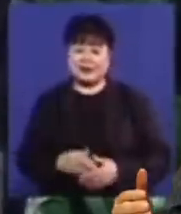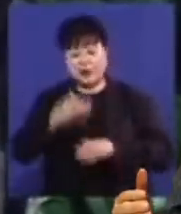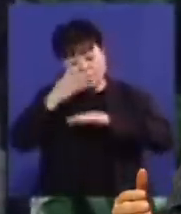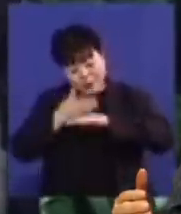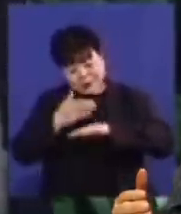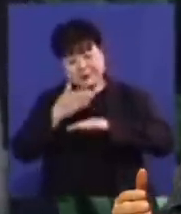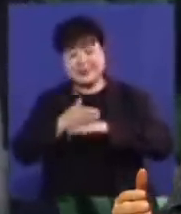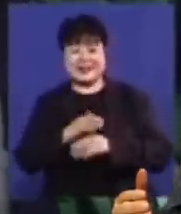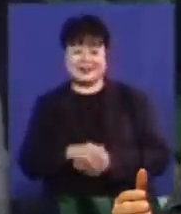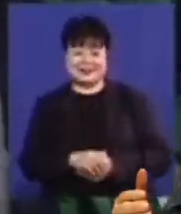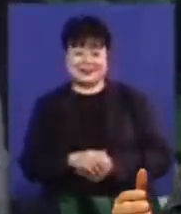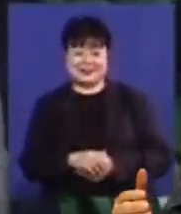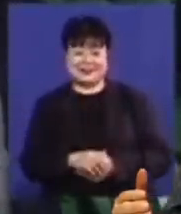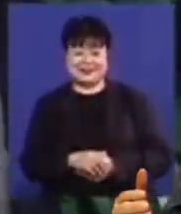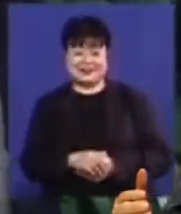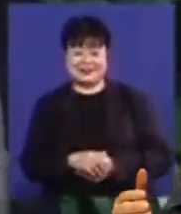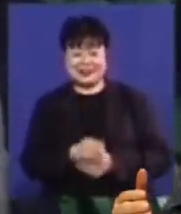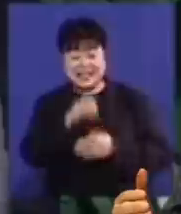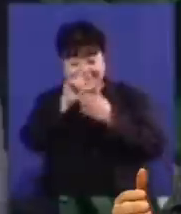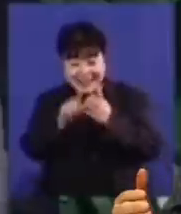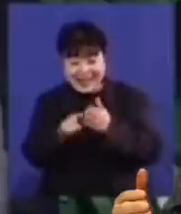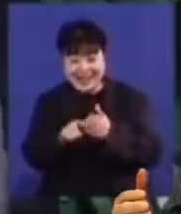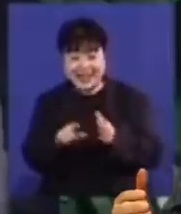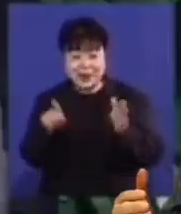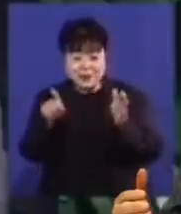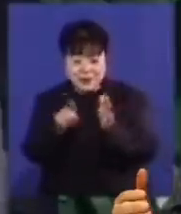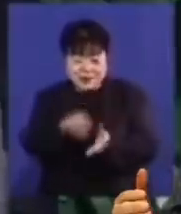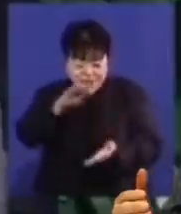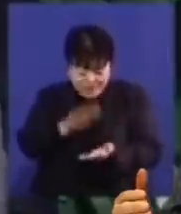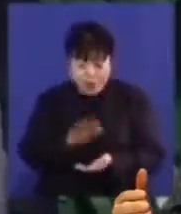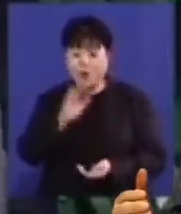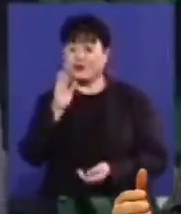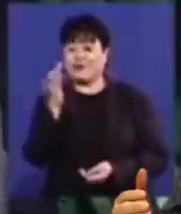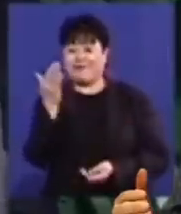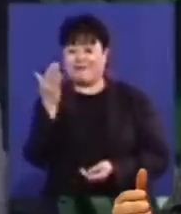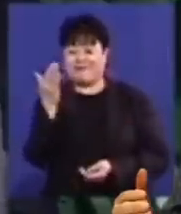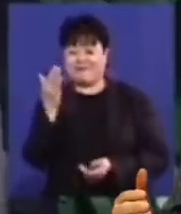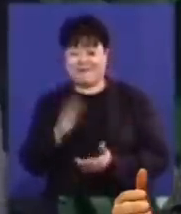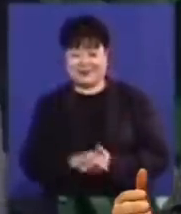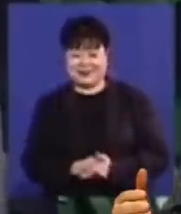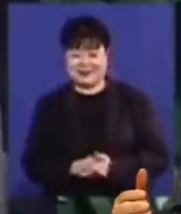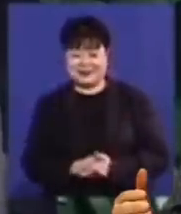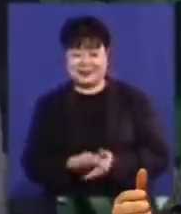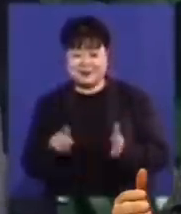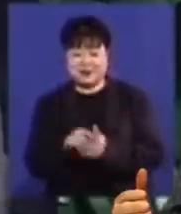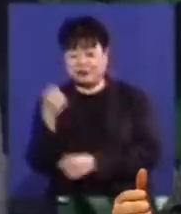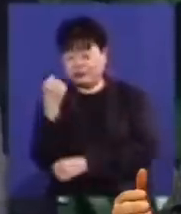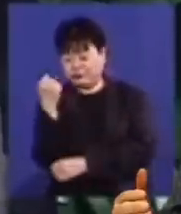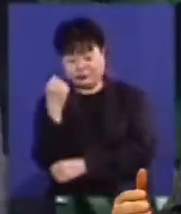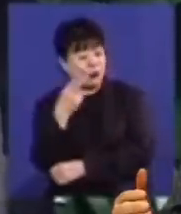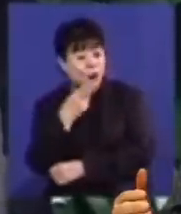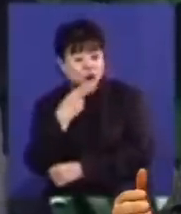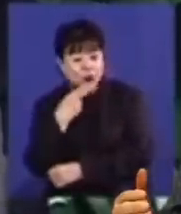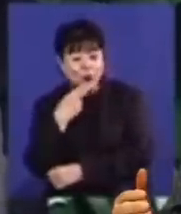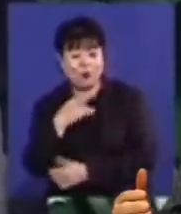고맙습니다. 그렇게 할 때 신앙이 뜨거워져요. 신앙이 흔들리지 않게 되는